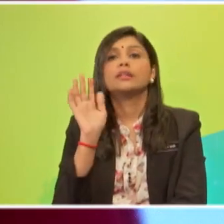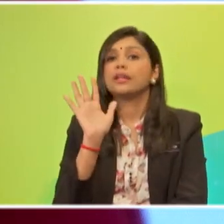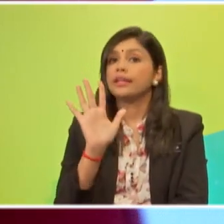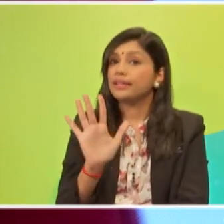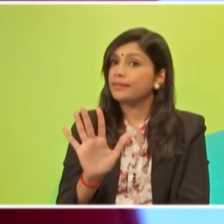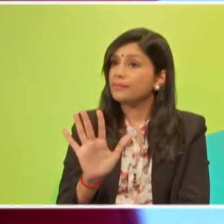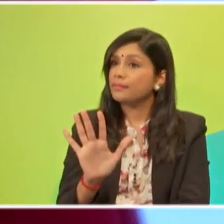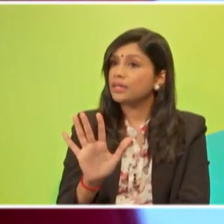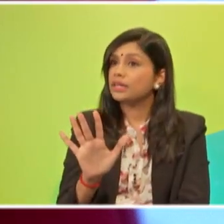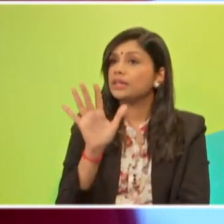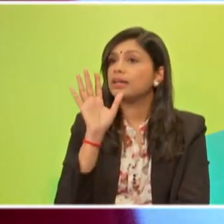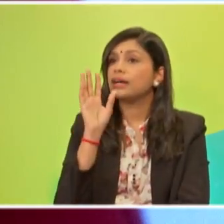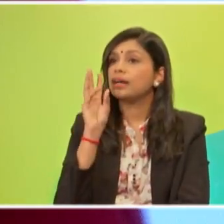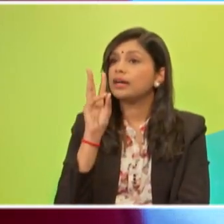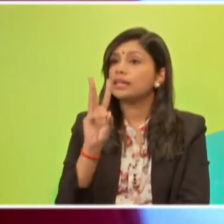empat, lima,